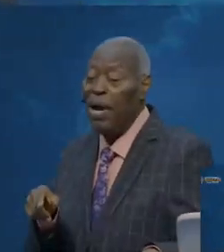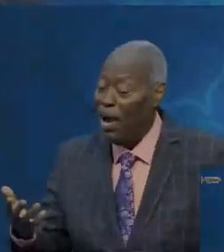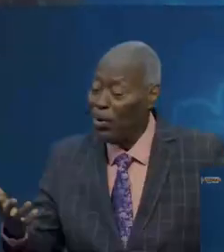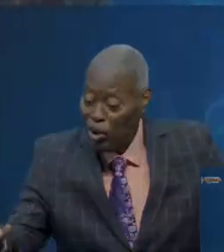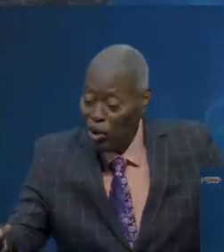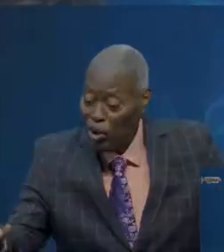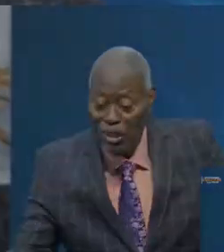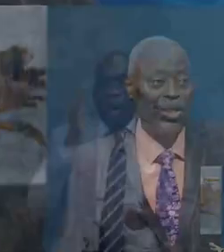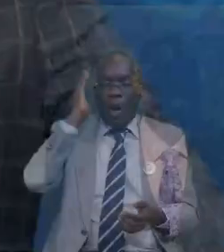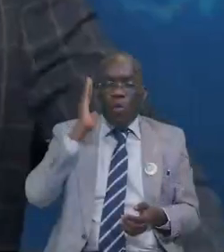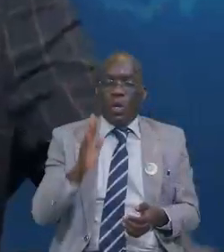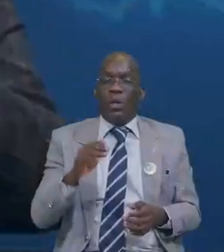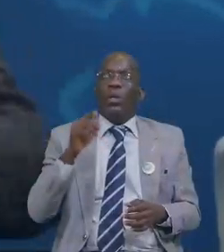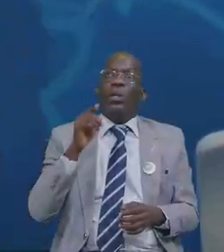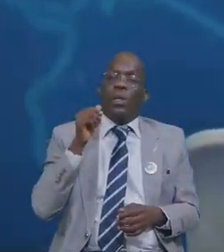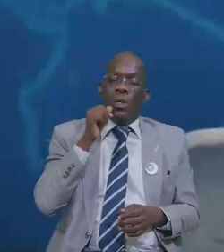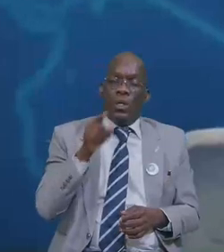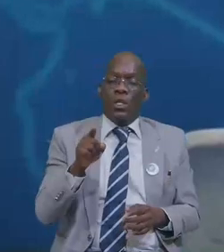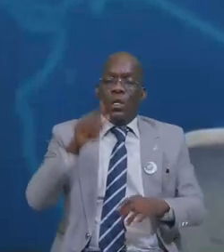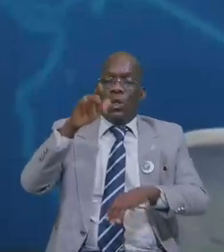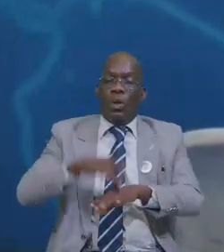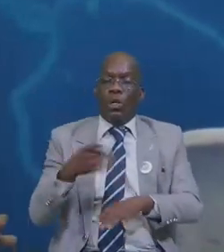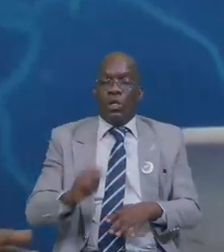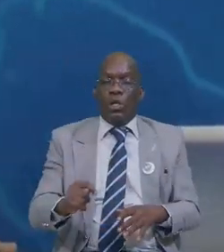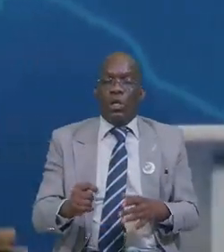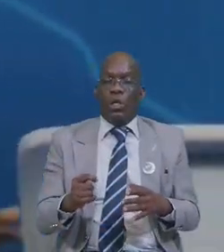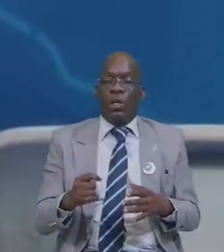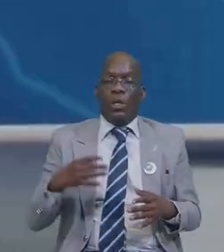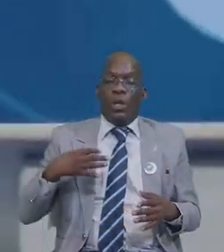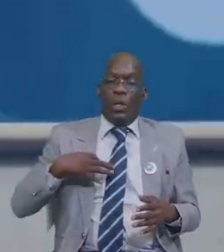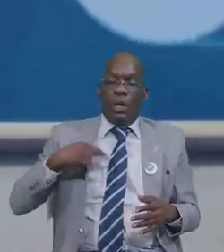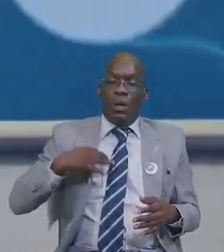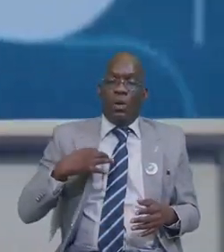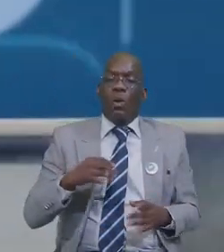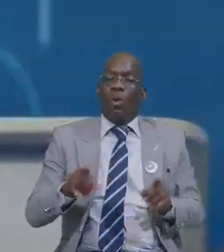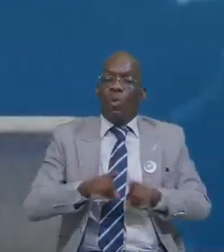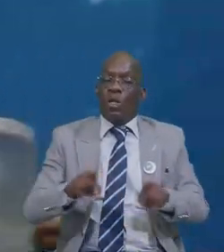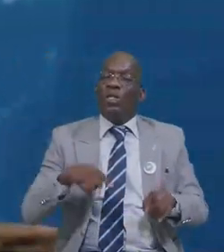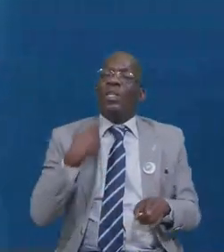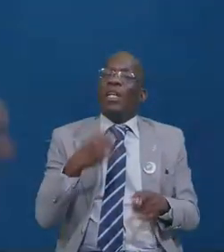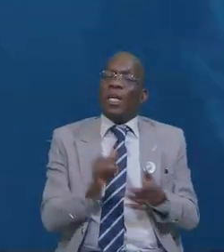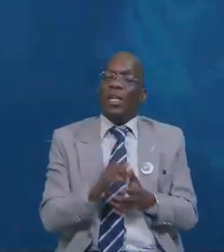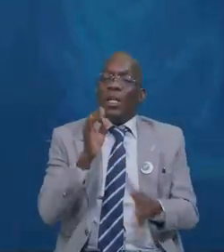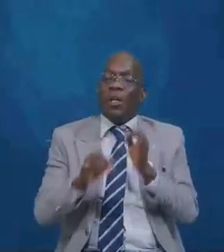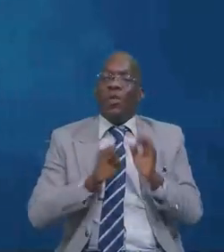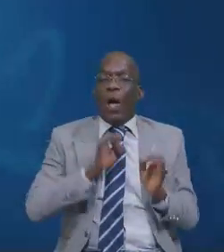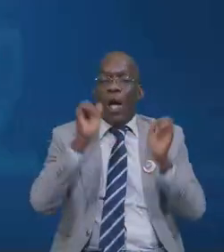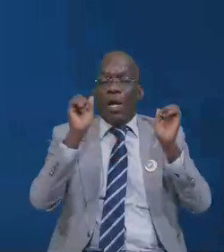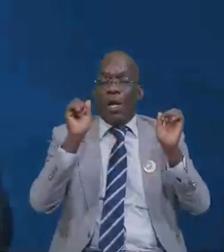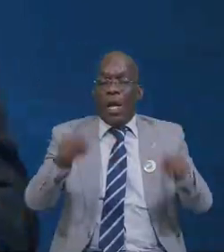ce moment-là, comment pouvait-elle toucher ses vêtements? Elle dit, si je puis seulement toucher